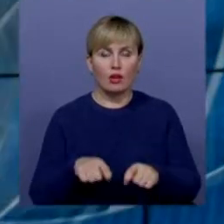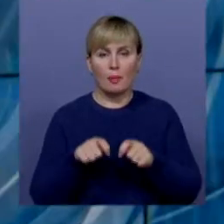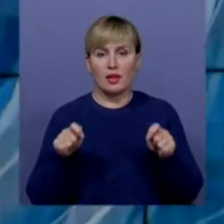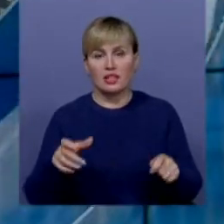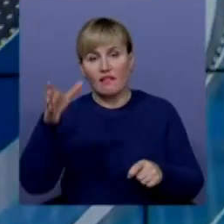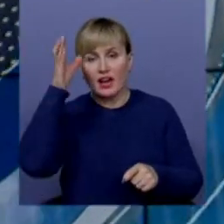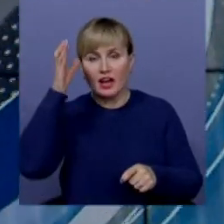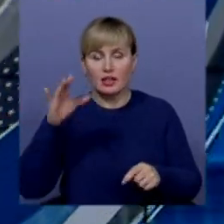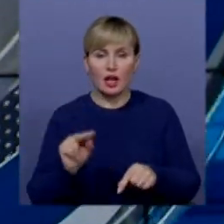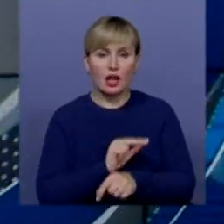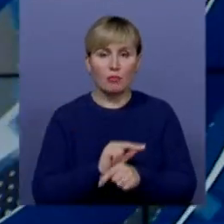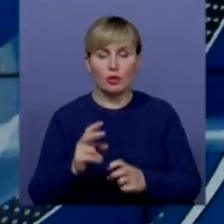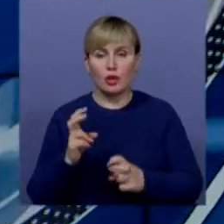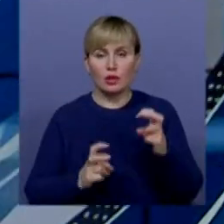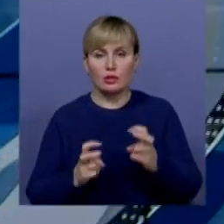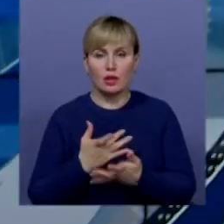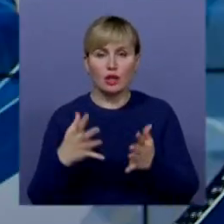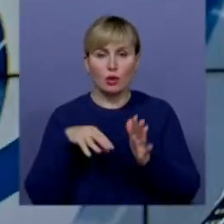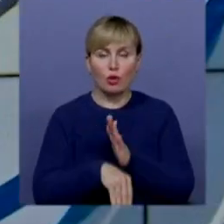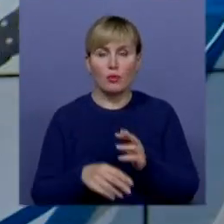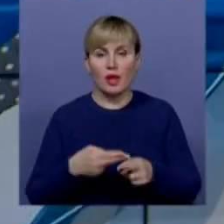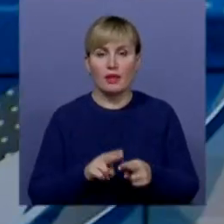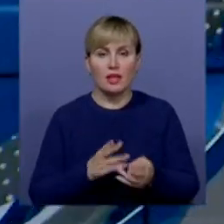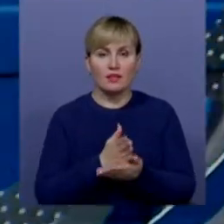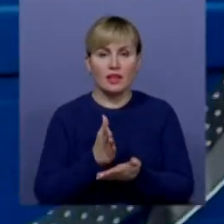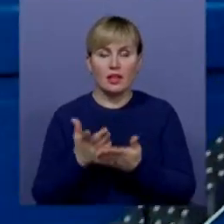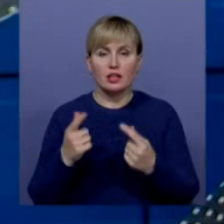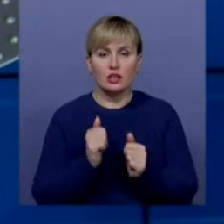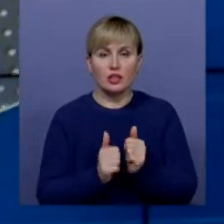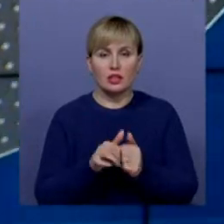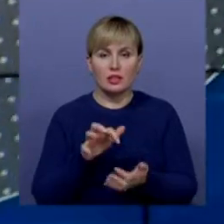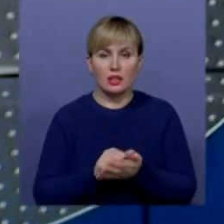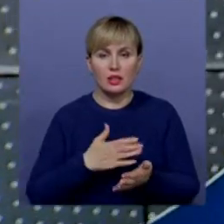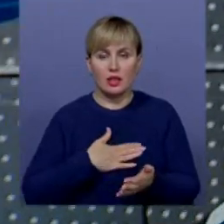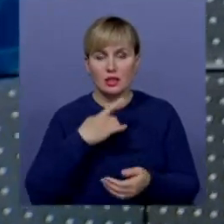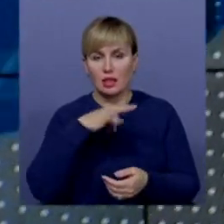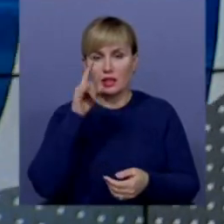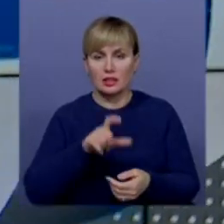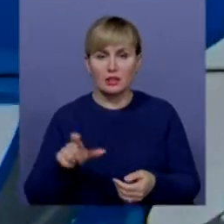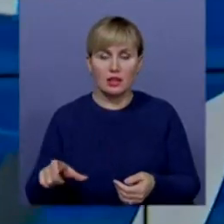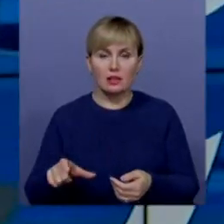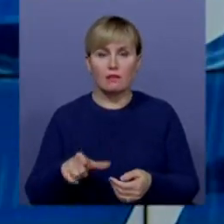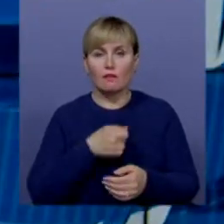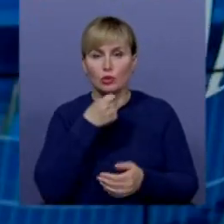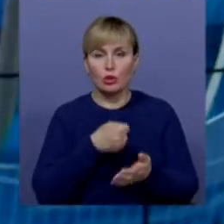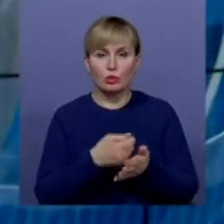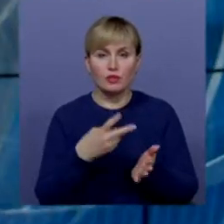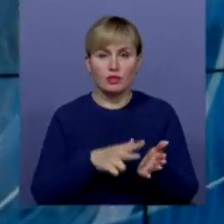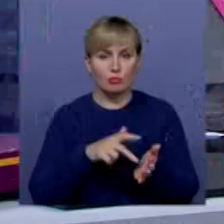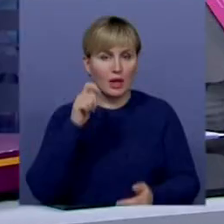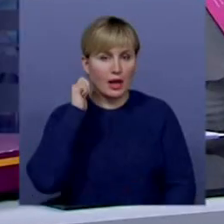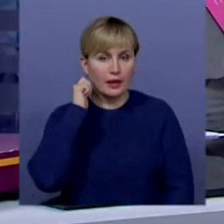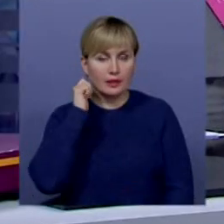образование, авторемонт и агропромышленный комплекс – это те сферы, где чаще заняты наши соотечественники в возрасте до 28